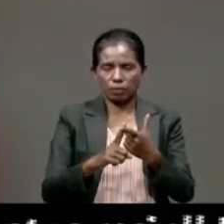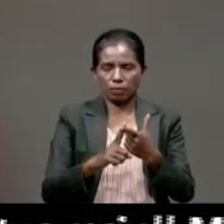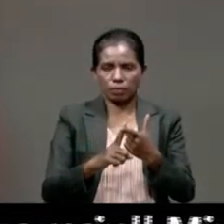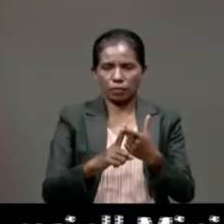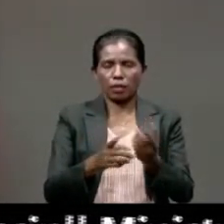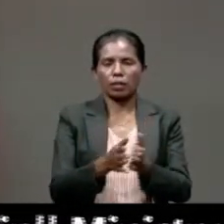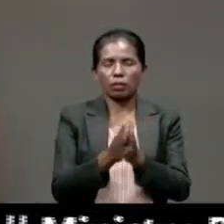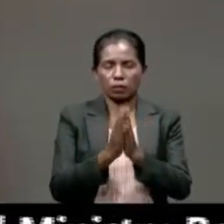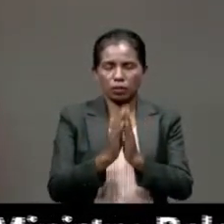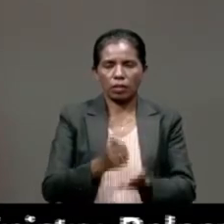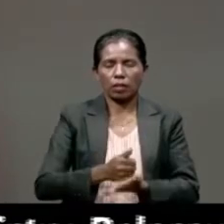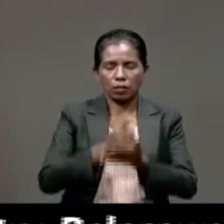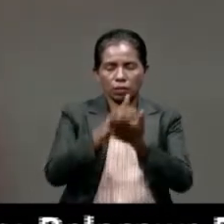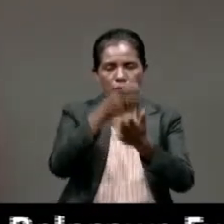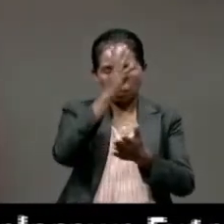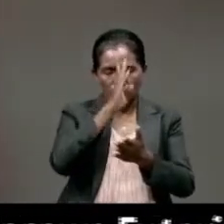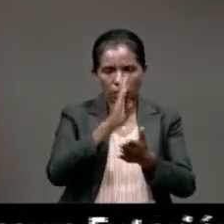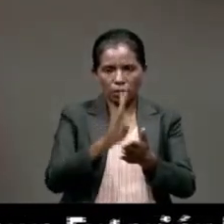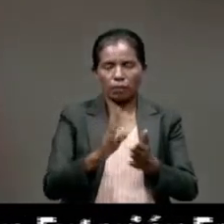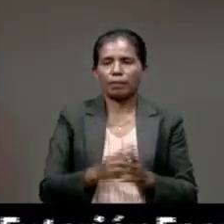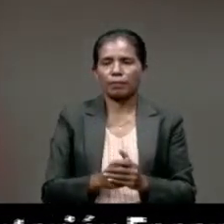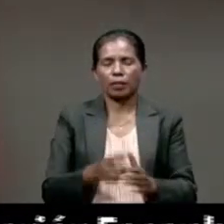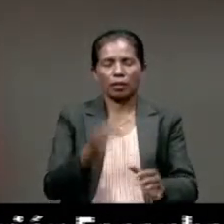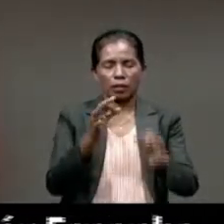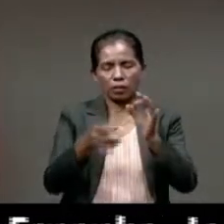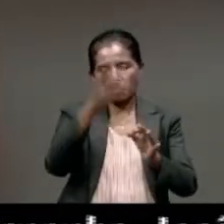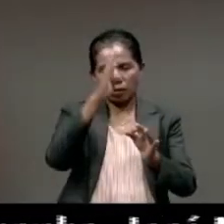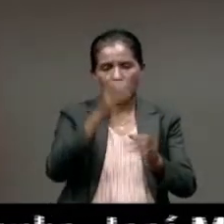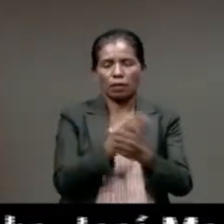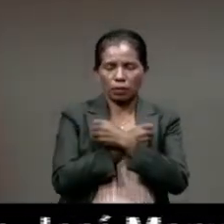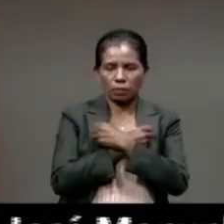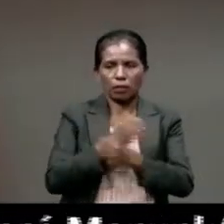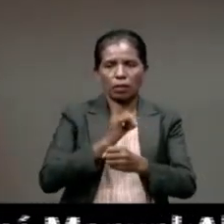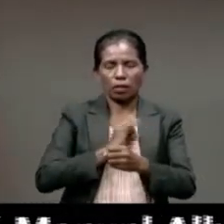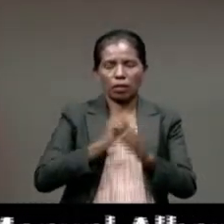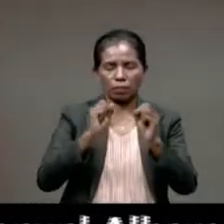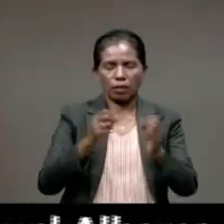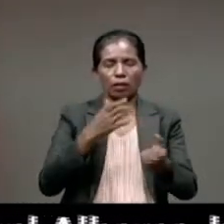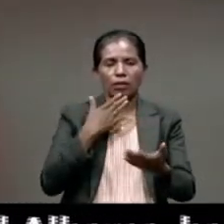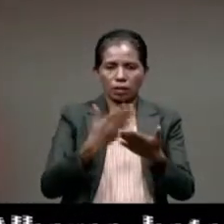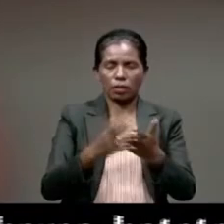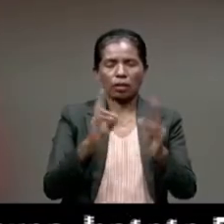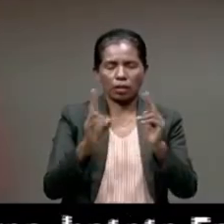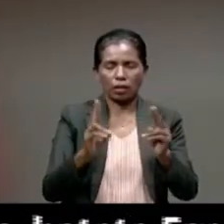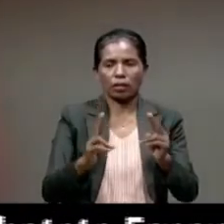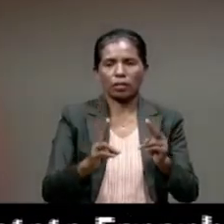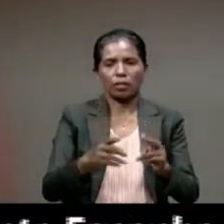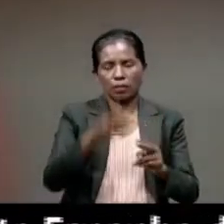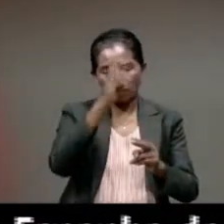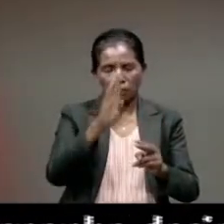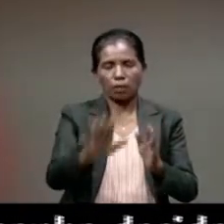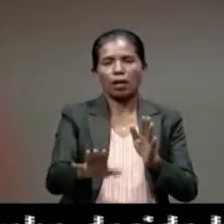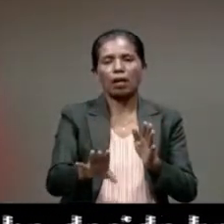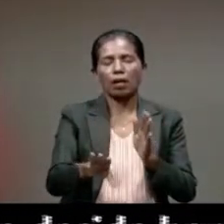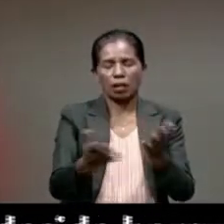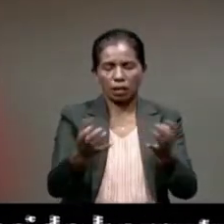uso tulumba maroma karik maroma kesia dunia hal anta hobel recupera karik maroma kakarak bulu apa